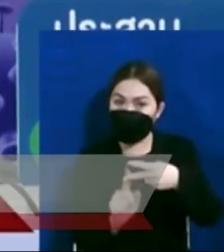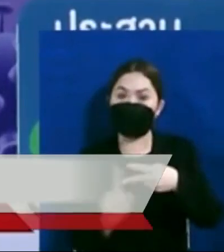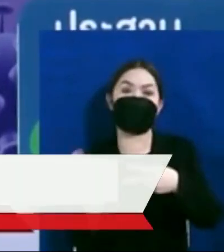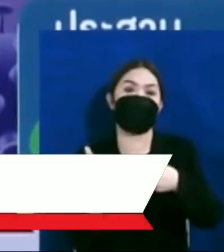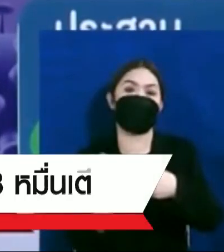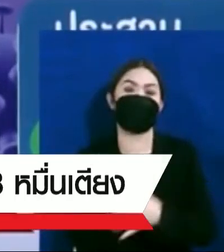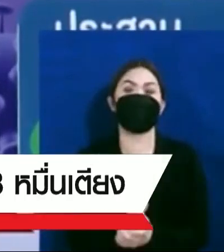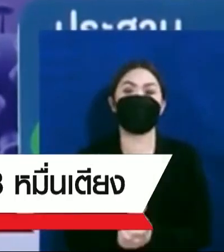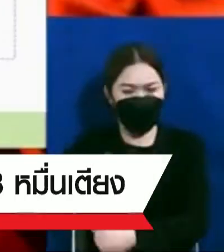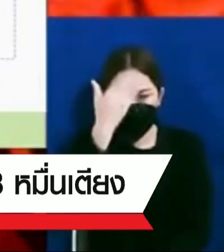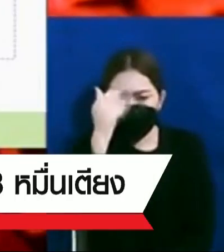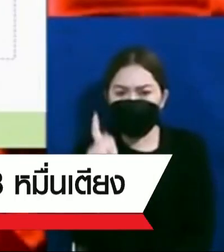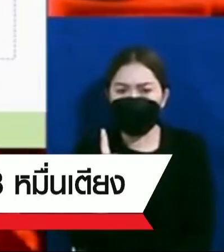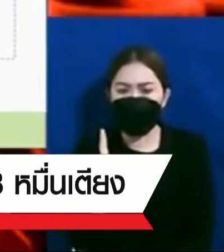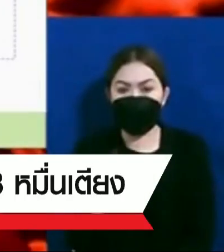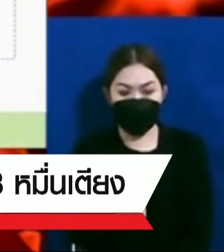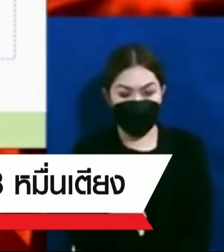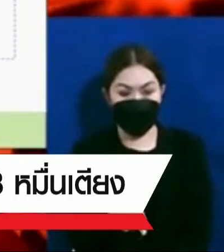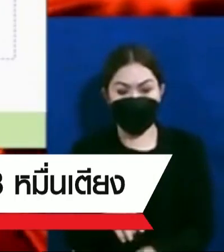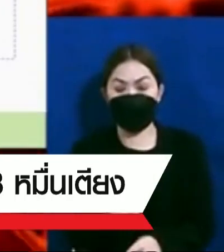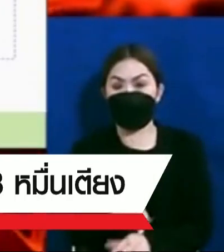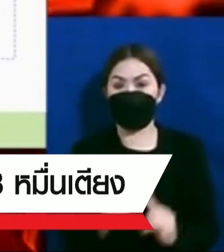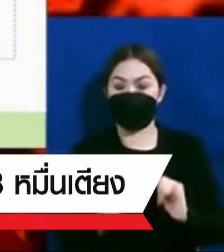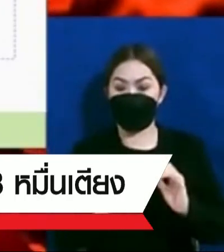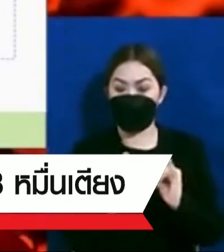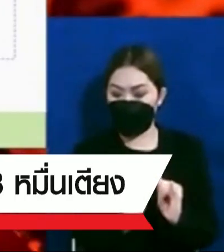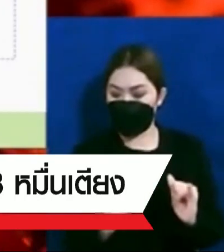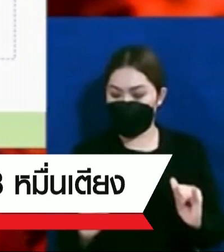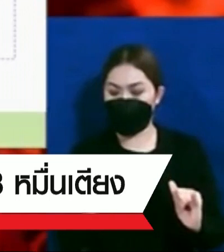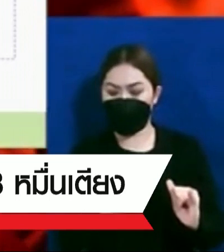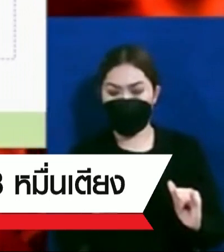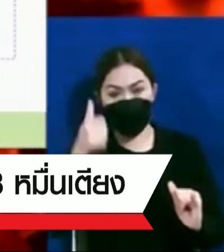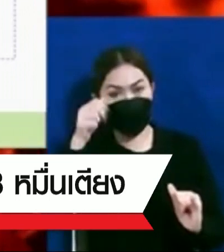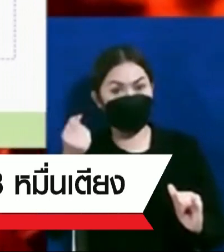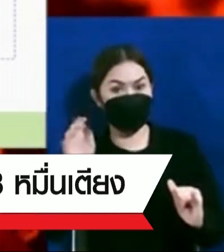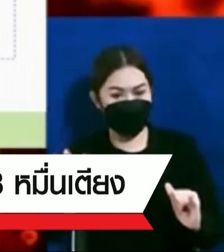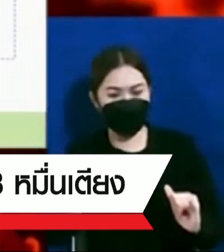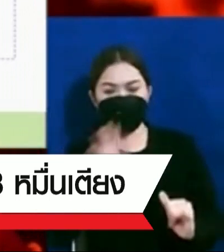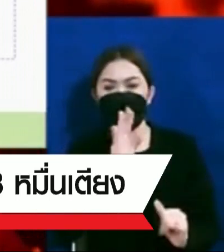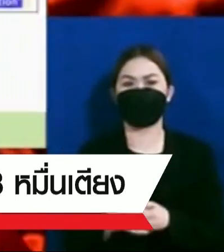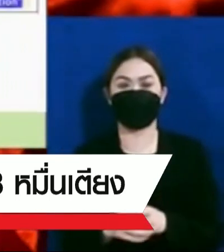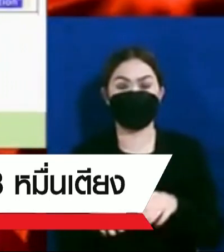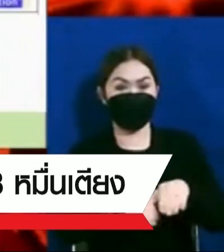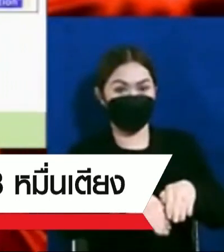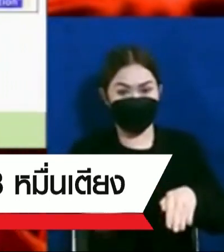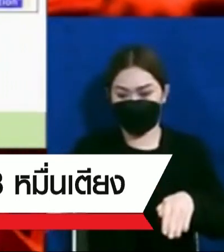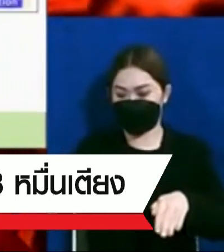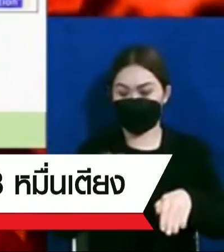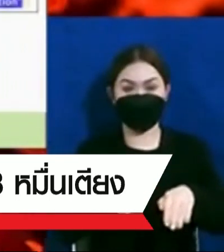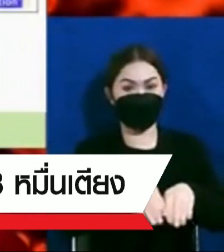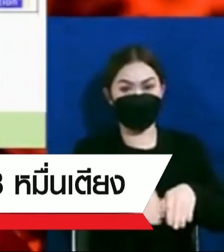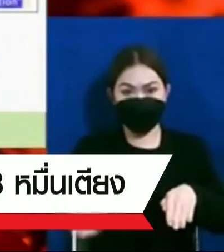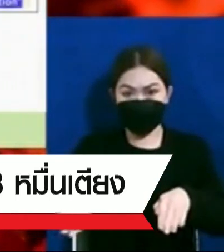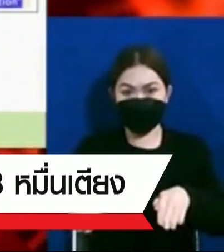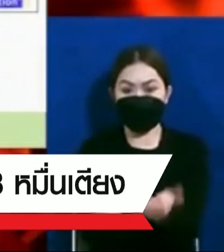มีผลเสียคือสุขภาพของผู้ติดเชื้อถ้าหากว่าต้องอยู่ที่บ้านคนเดียวไม่มีคนช่วยดูแลแล้วเกิดสุขภาพแย่ลงอาจจะเกิดการ